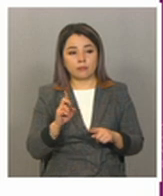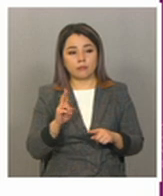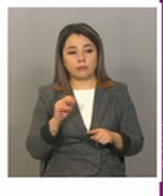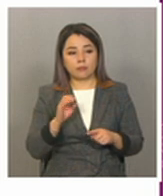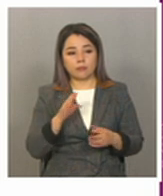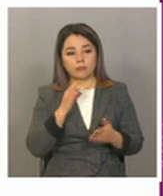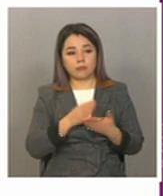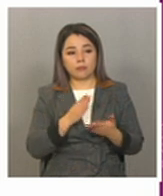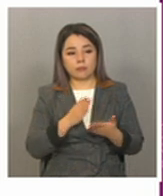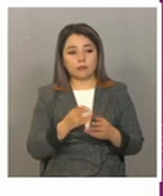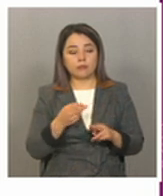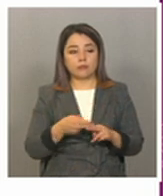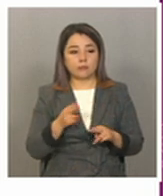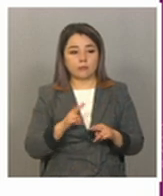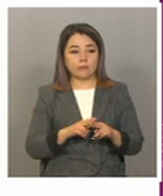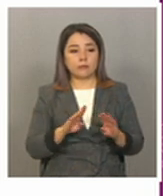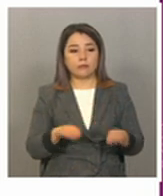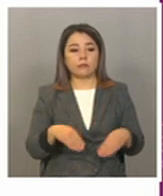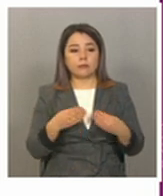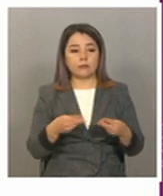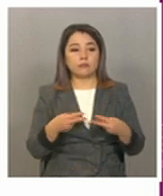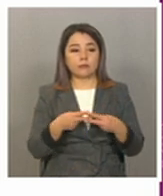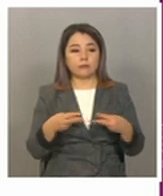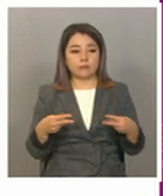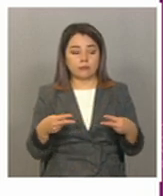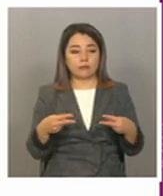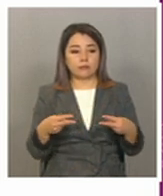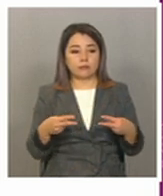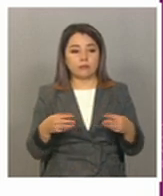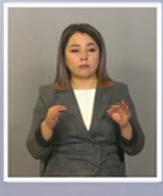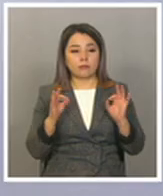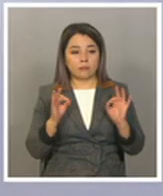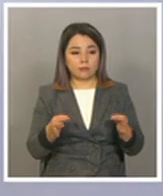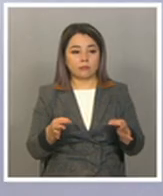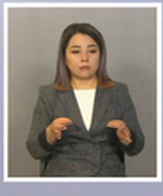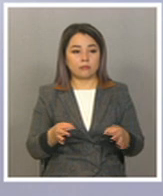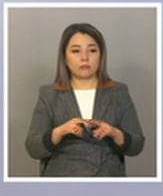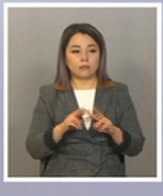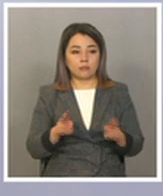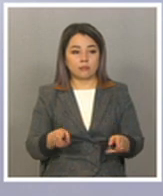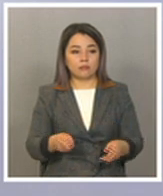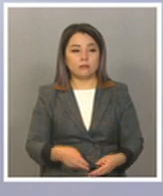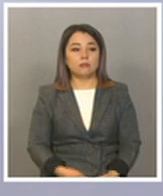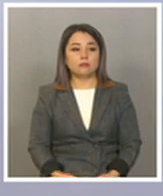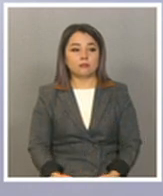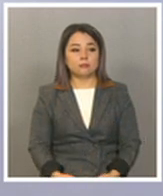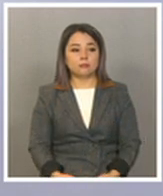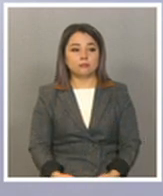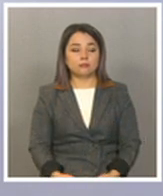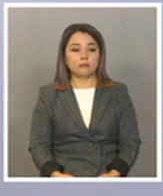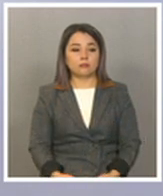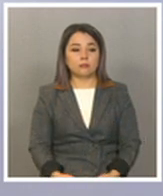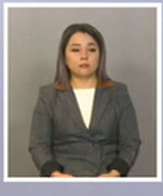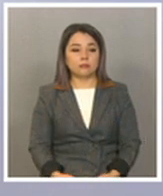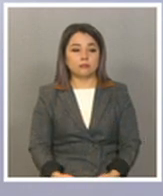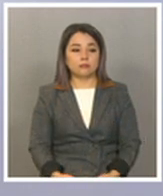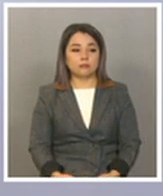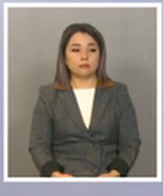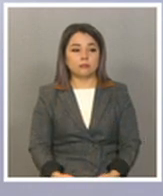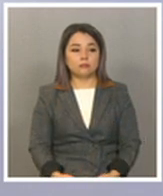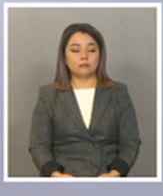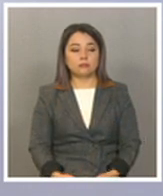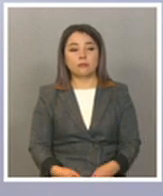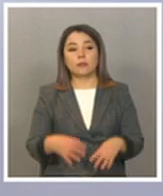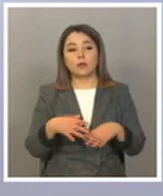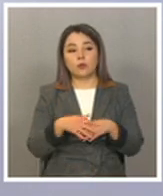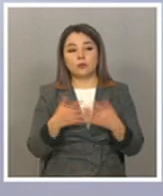шығады. Яғни берілген тепе-теңдік дұрыс екен. Ал оқушылар енді мына тапсырманы орындайық.